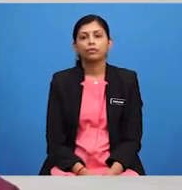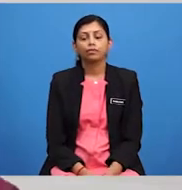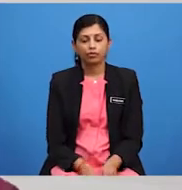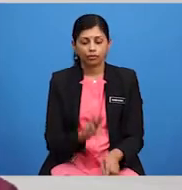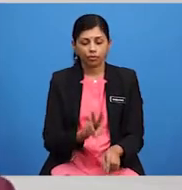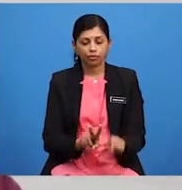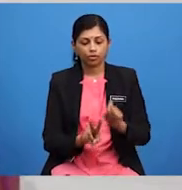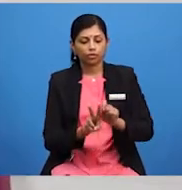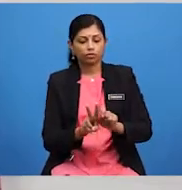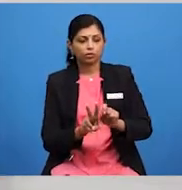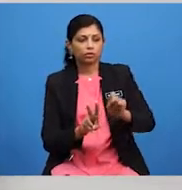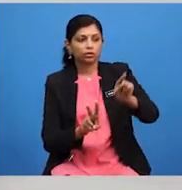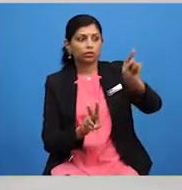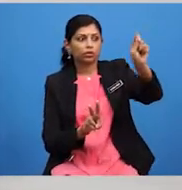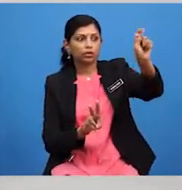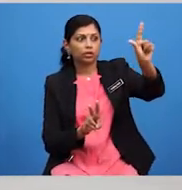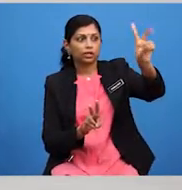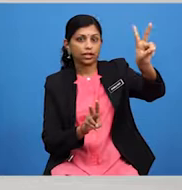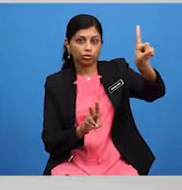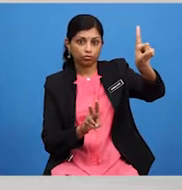lenyap 1